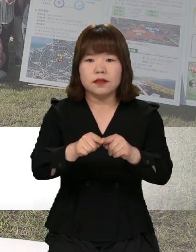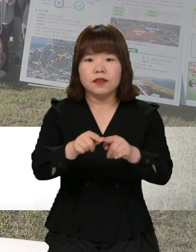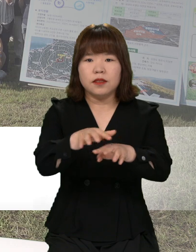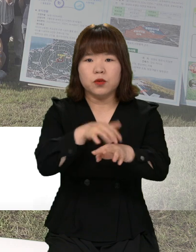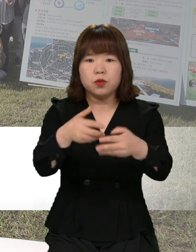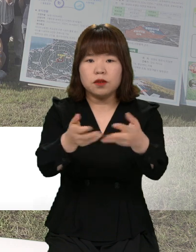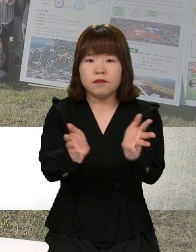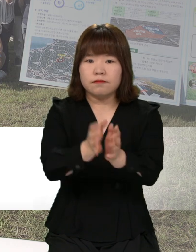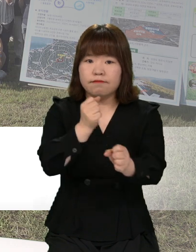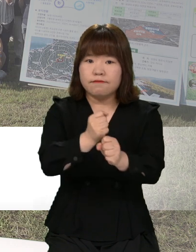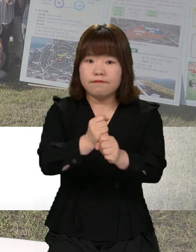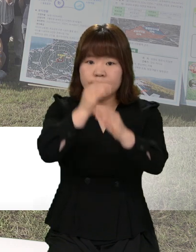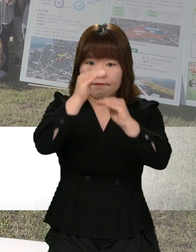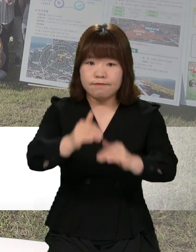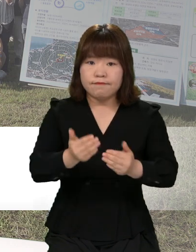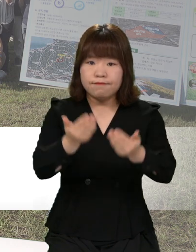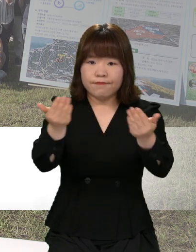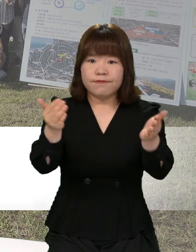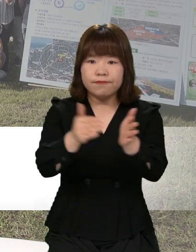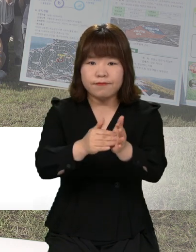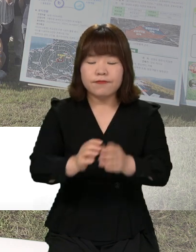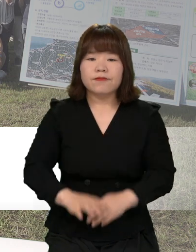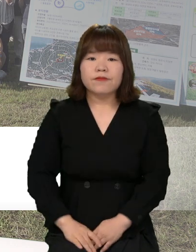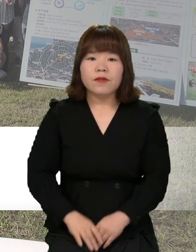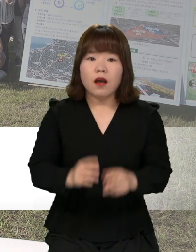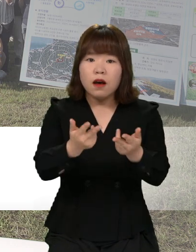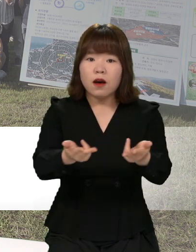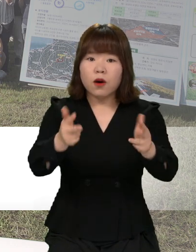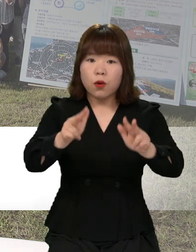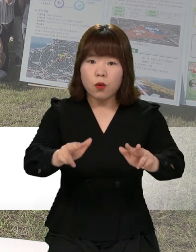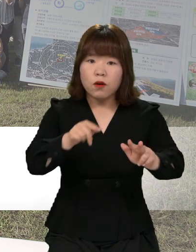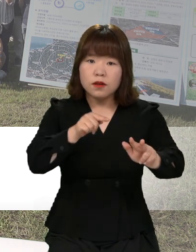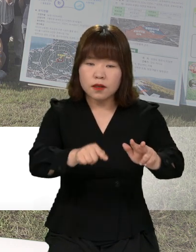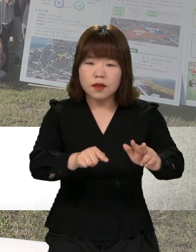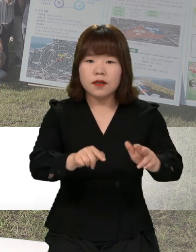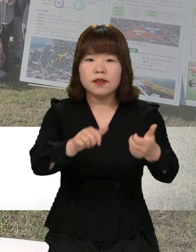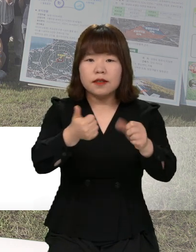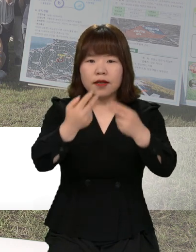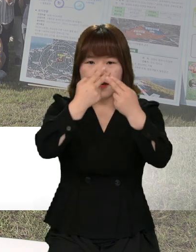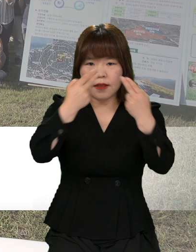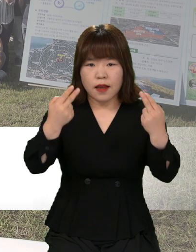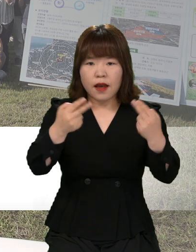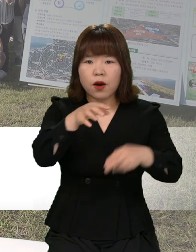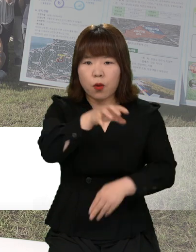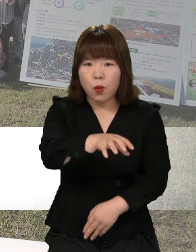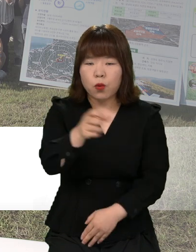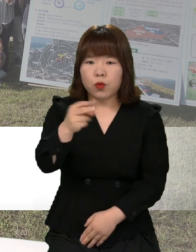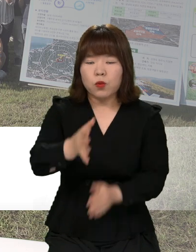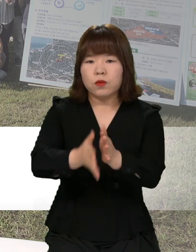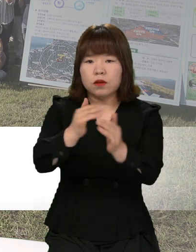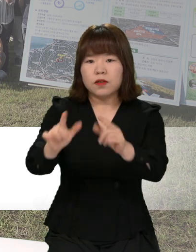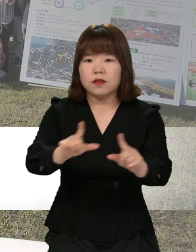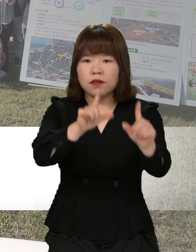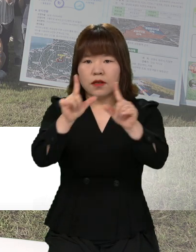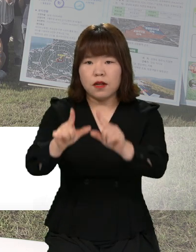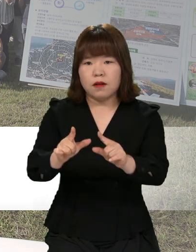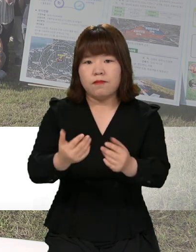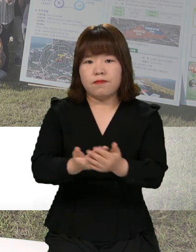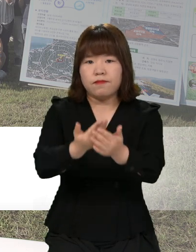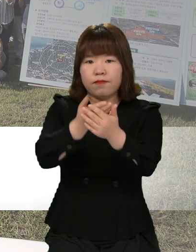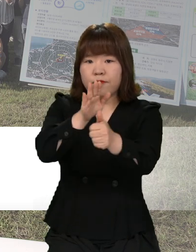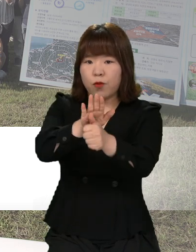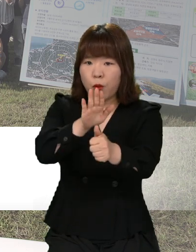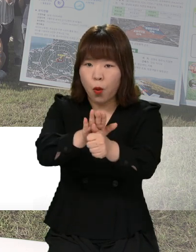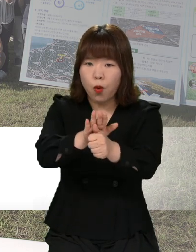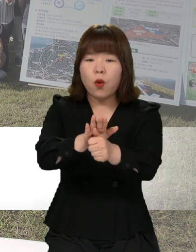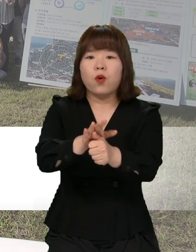협의체 발족 소식 전해드렸습니다 이시는 추모공원이 단순 장례 시설을 넘어 시민 매지를 향상하고